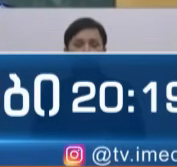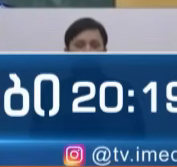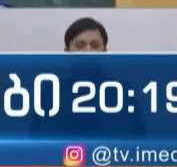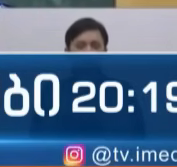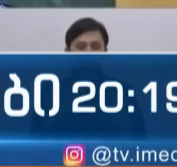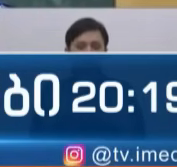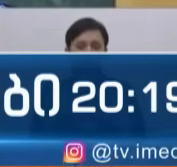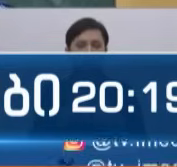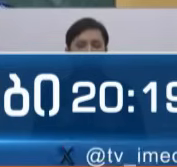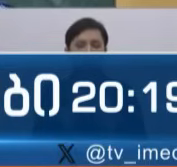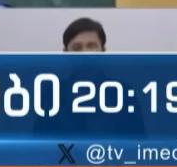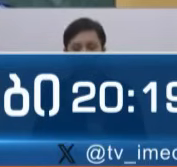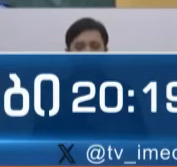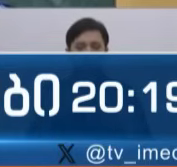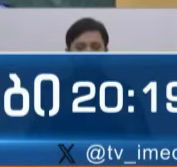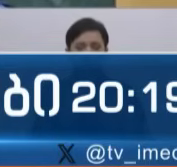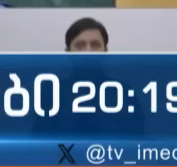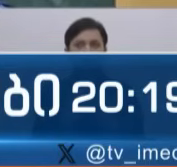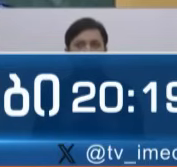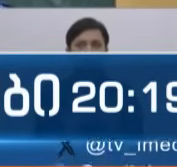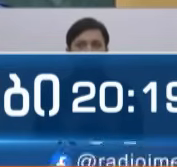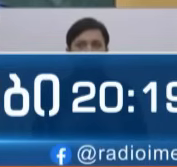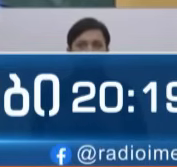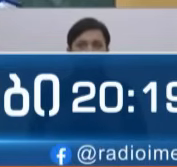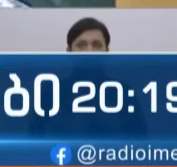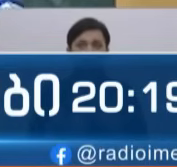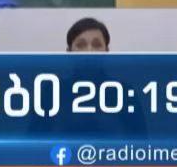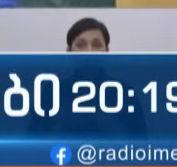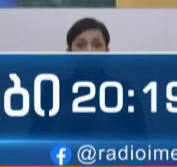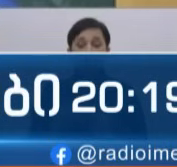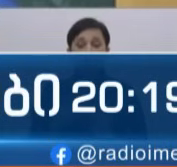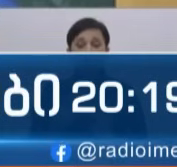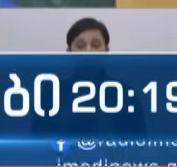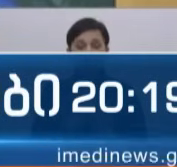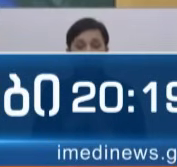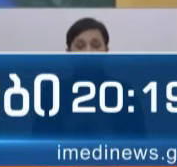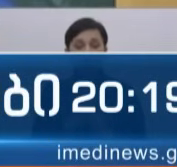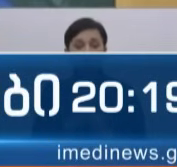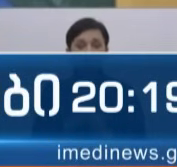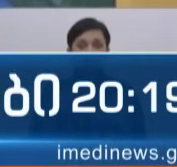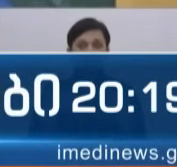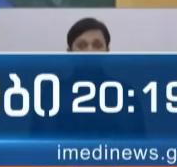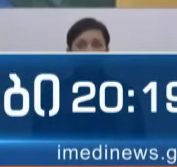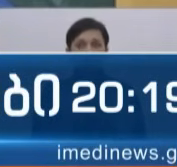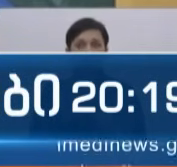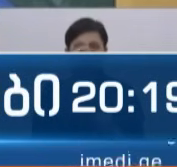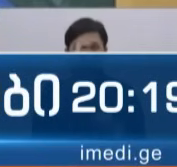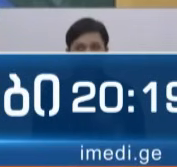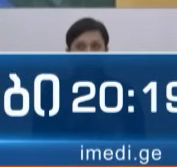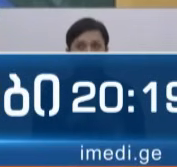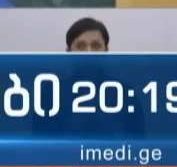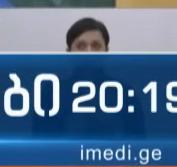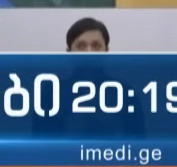მოცვა საყოველთაო ჯანდაცვის პროგრამის ფარგლებში. ამასთან ეტაპობრივად გაიზრდება ჯანმრთელობის დაცვის სახელმწიფო